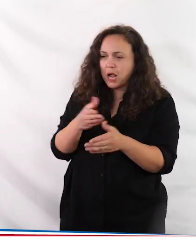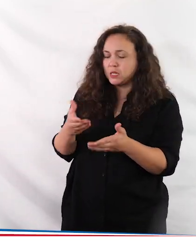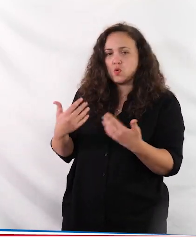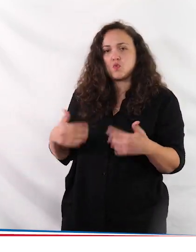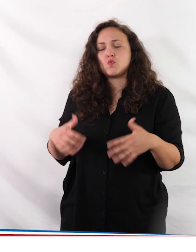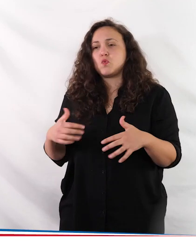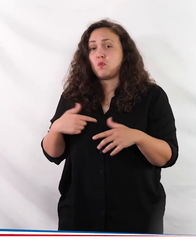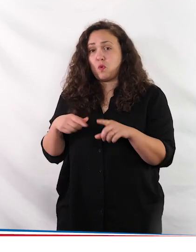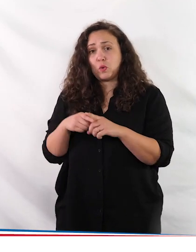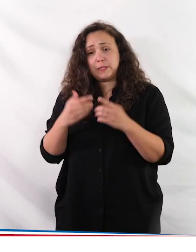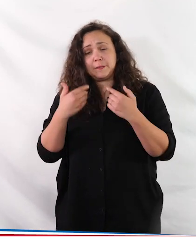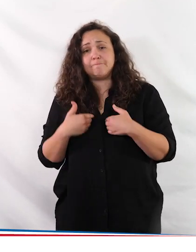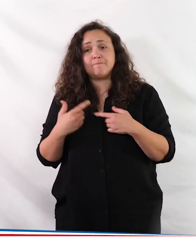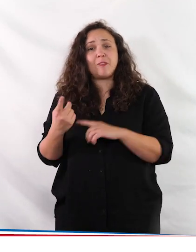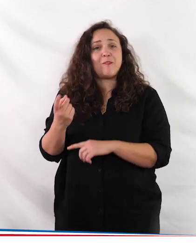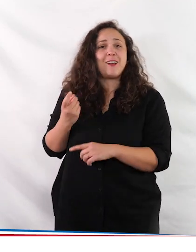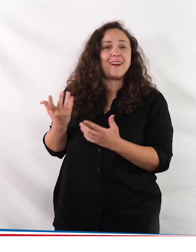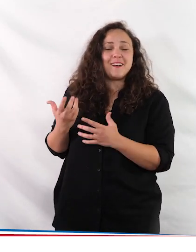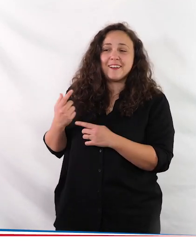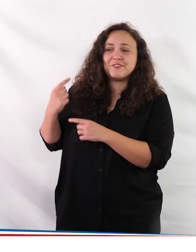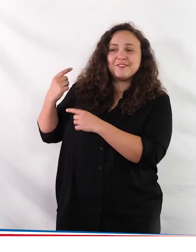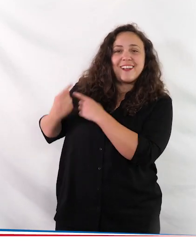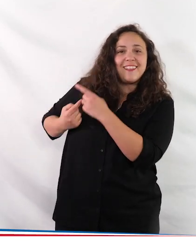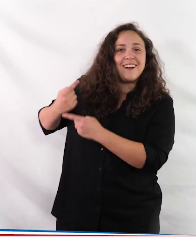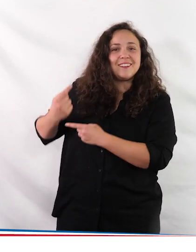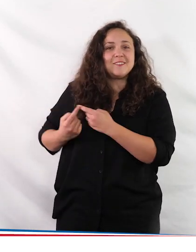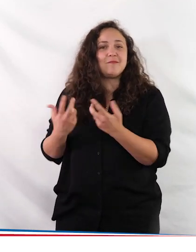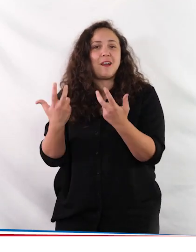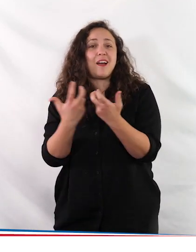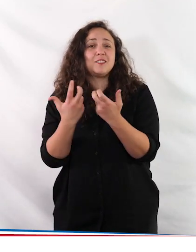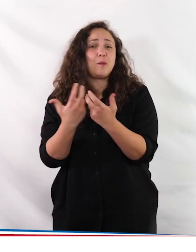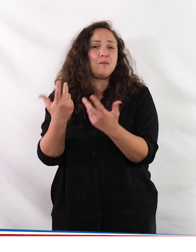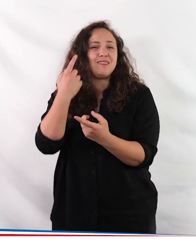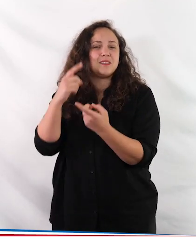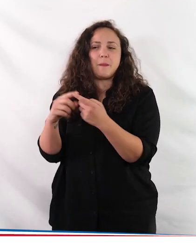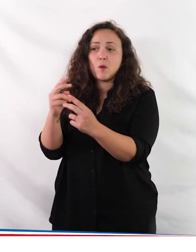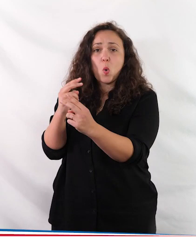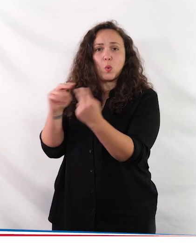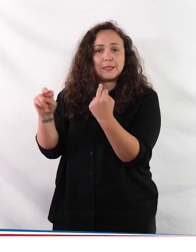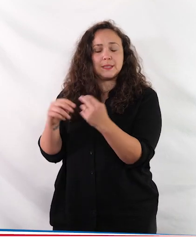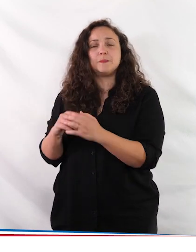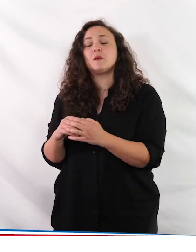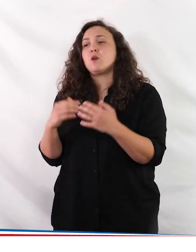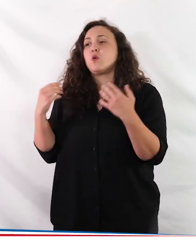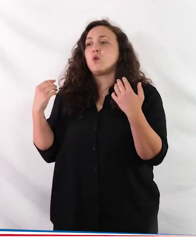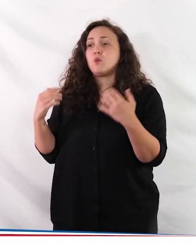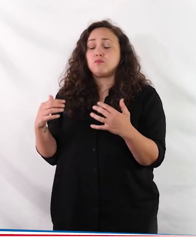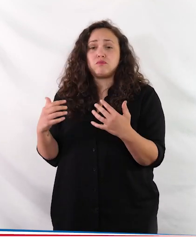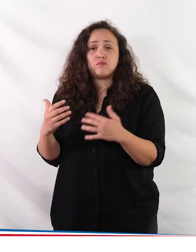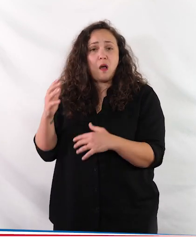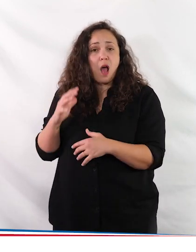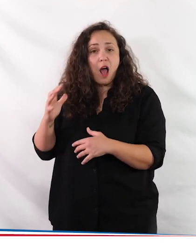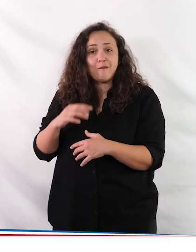puis je suis aussi d'une génération qui, par exemple, sur la question de l'autisme, était encore sous